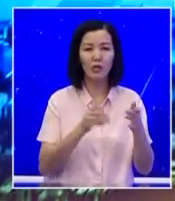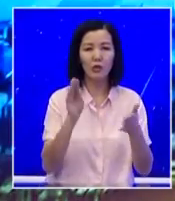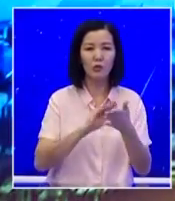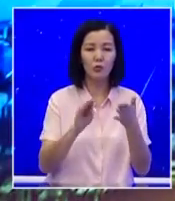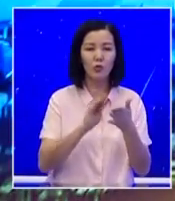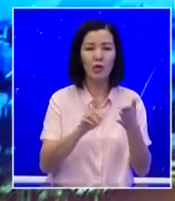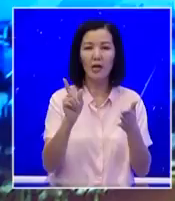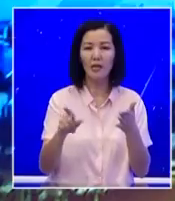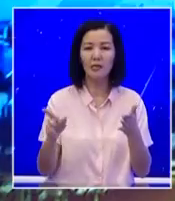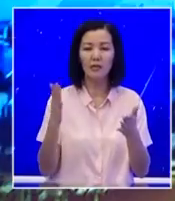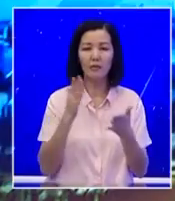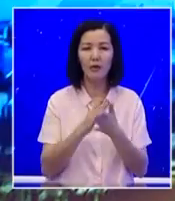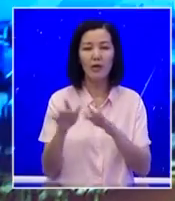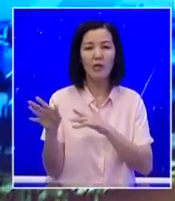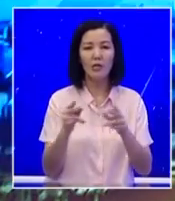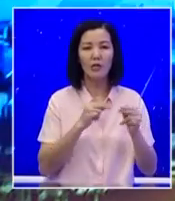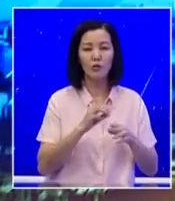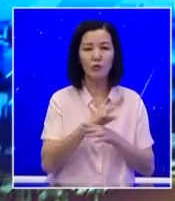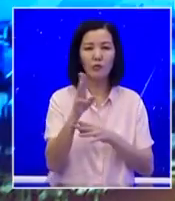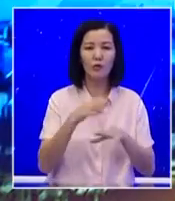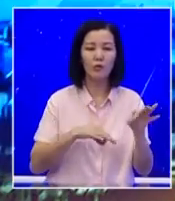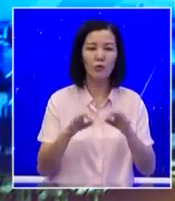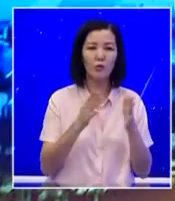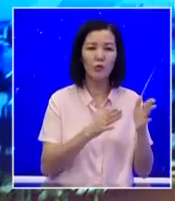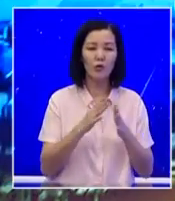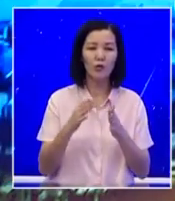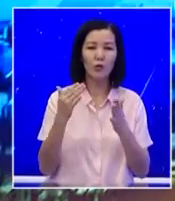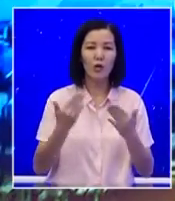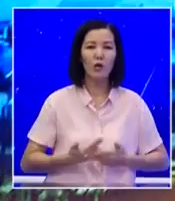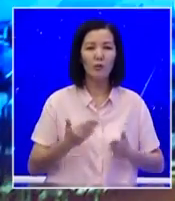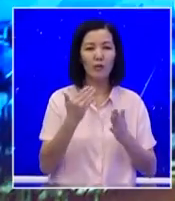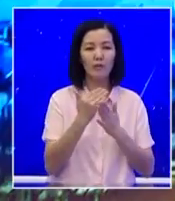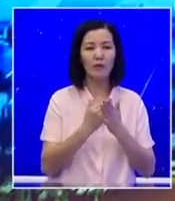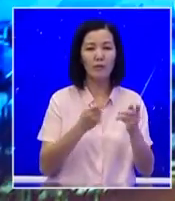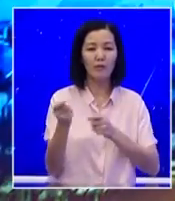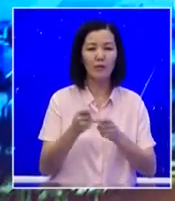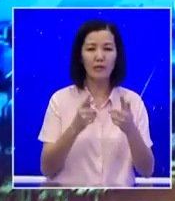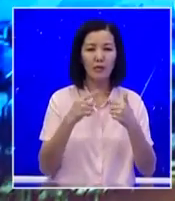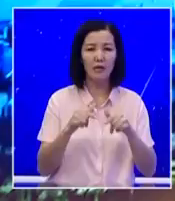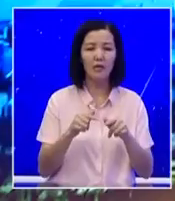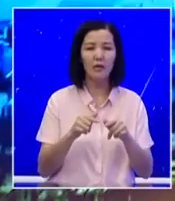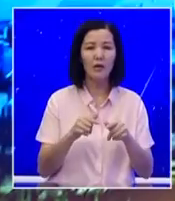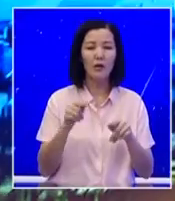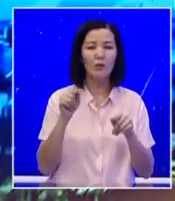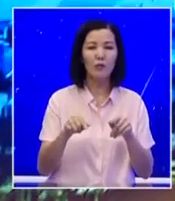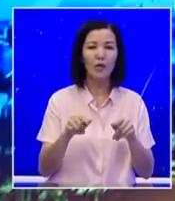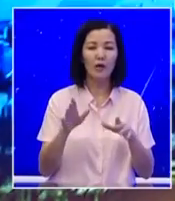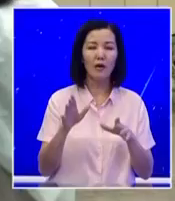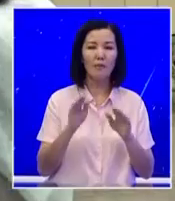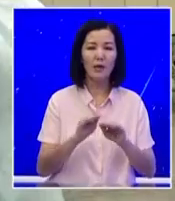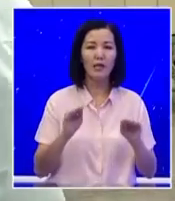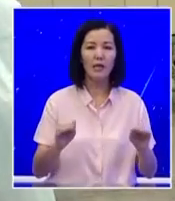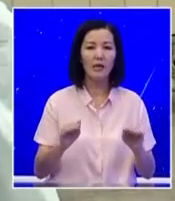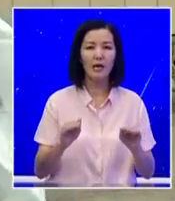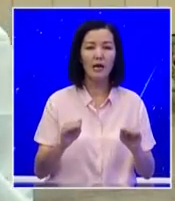жетекшілері мен журналистер бар. Шараны жұмыспен қамтуды үйлестіру және әлеуметтік бағдарламалар басқармасы ұйымдастырған. Олар мұндағы